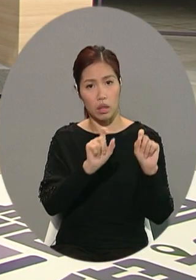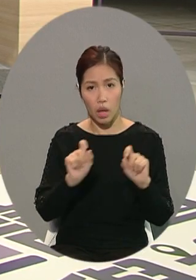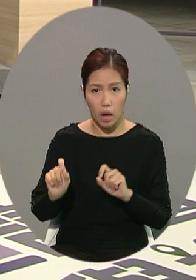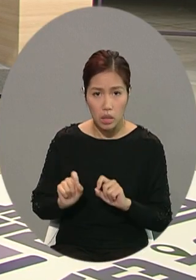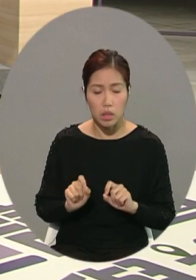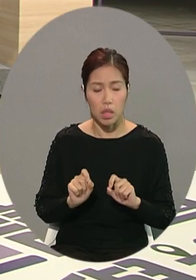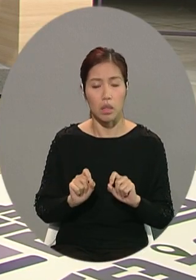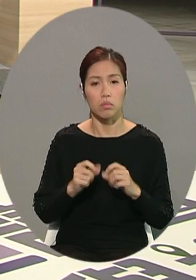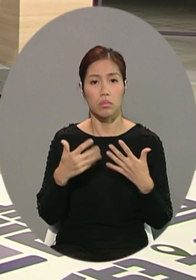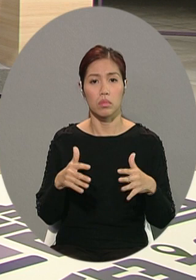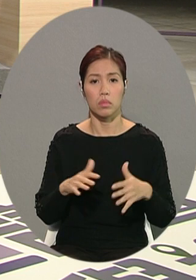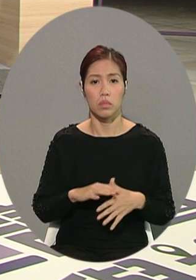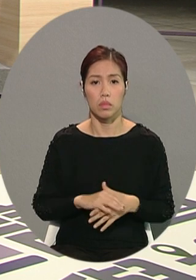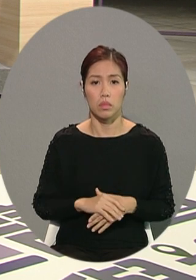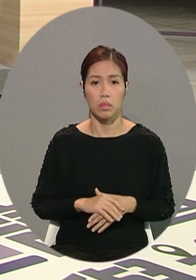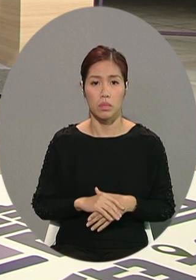清晰咁交代咗。